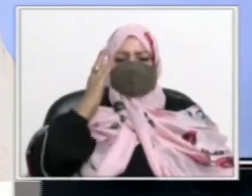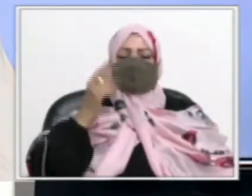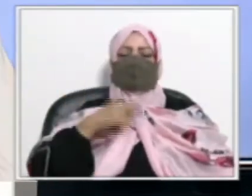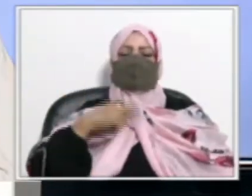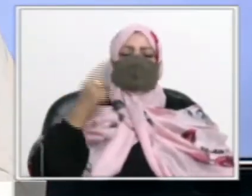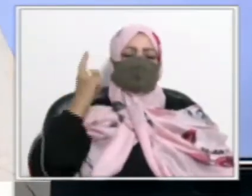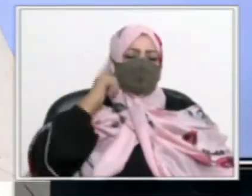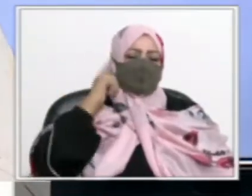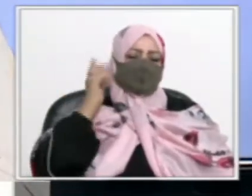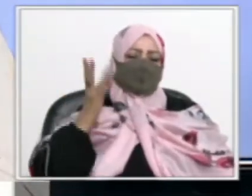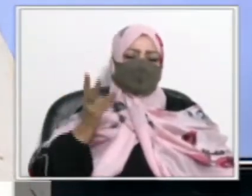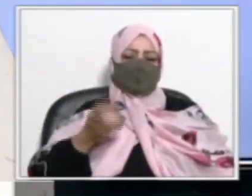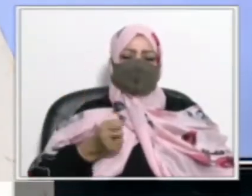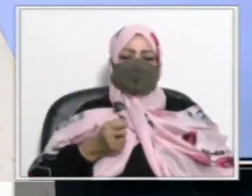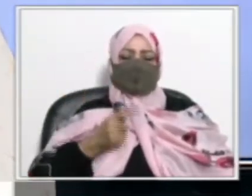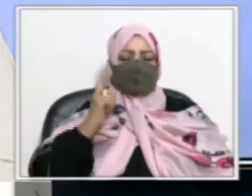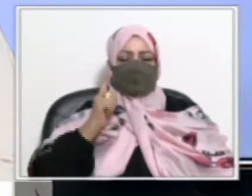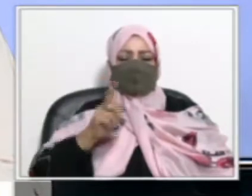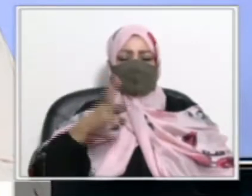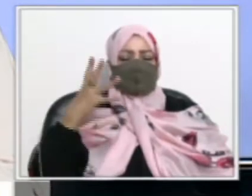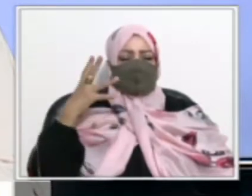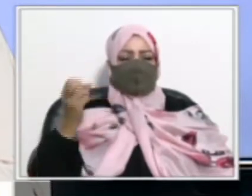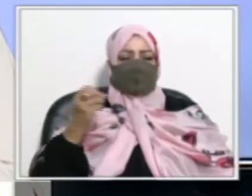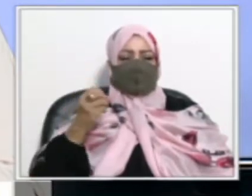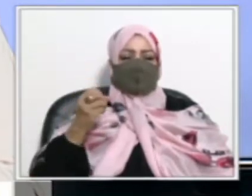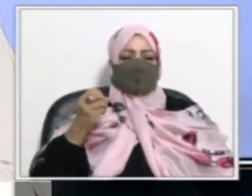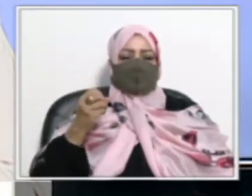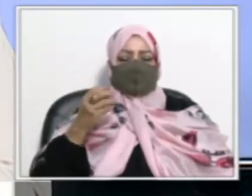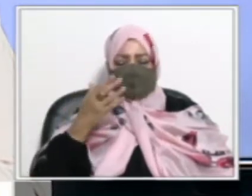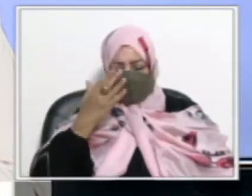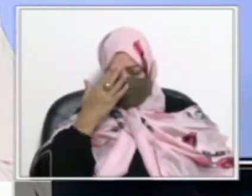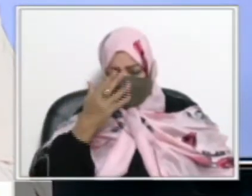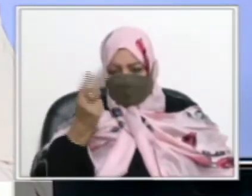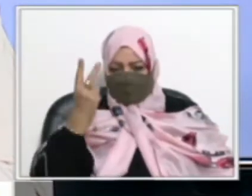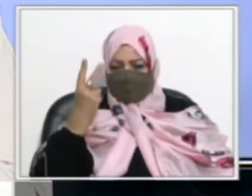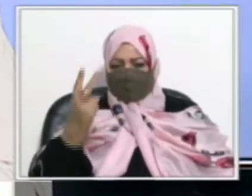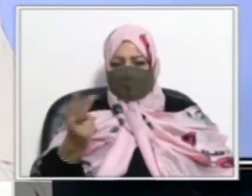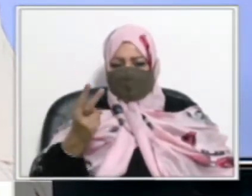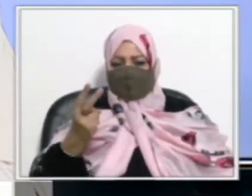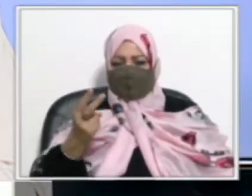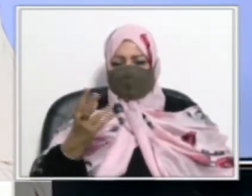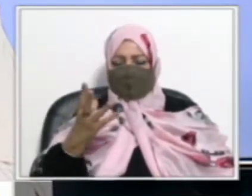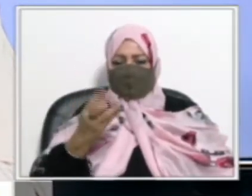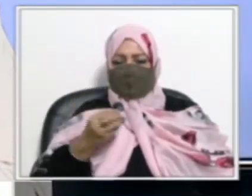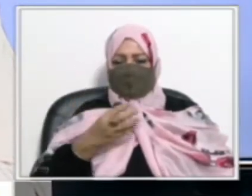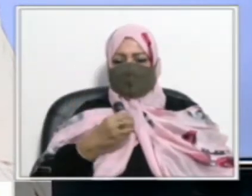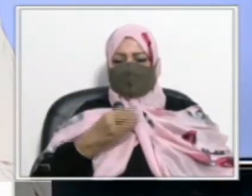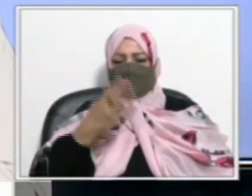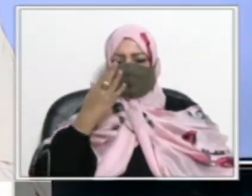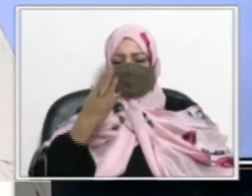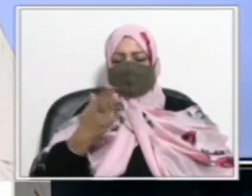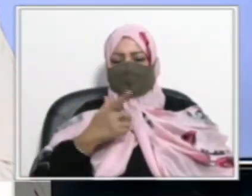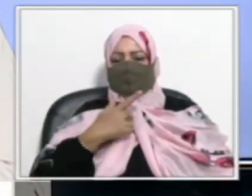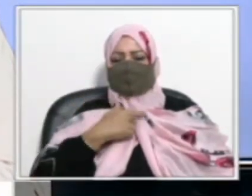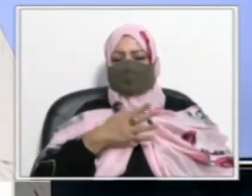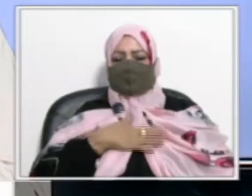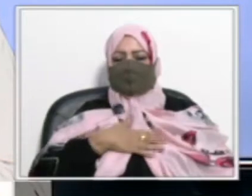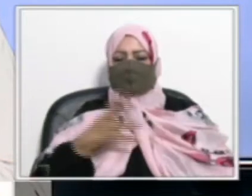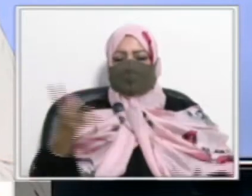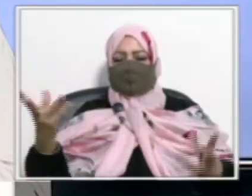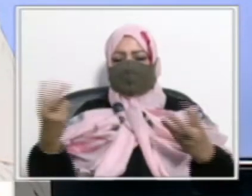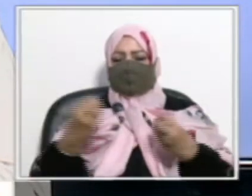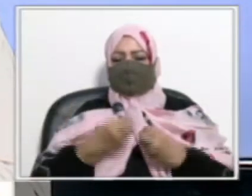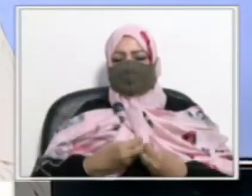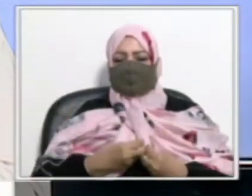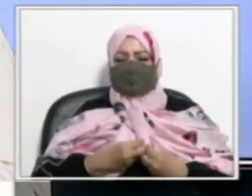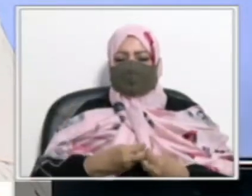المستحبات تجبر بعضها بعضا ترتقي إلى درجة السنن. ثم إن ترك تكبيرتين فأكثر، يعني ما قال سمع الله لمن